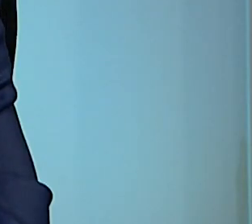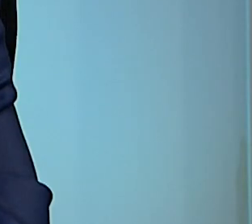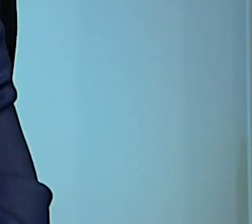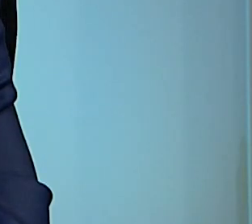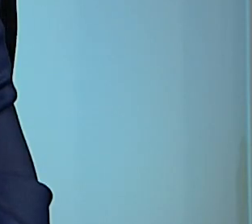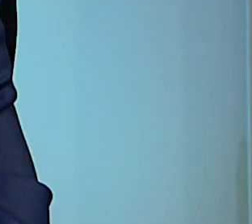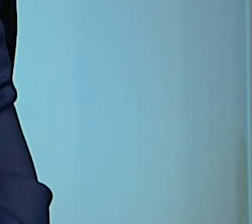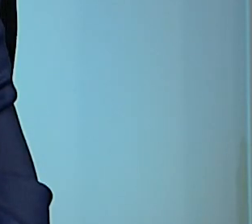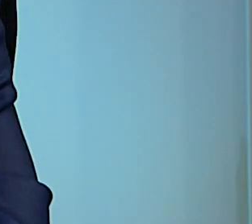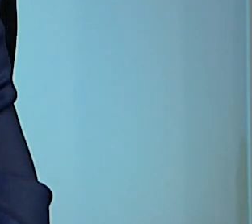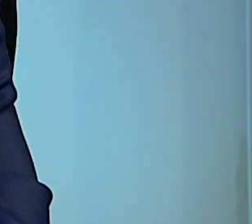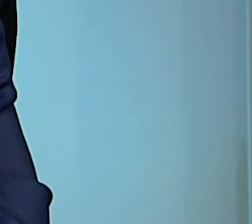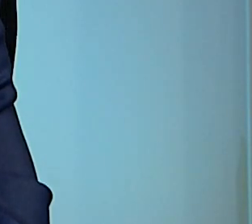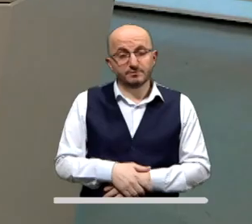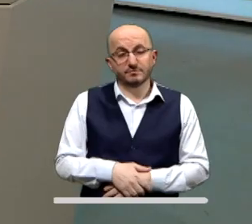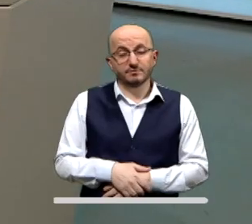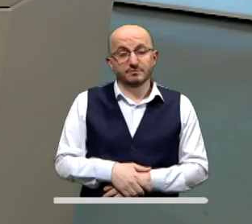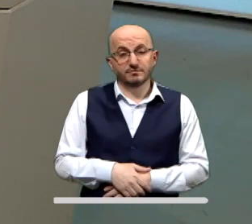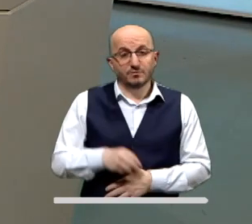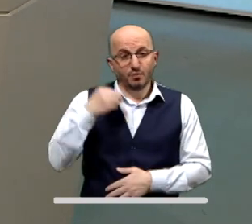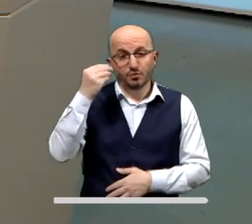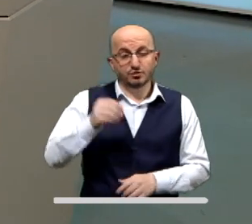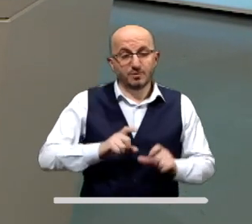Sağ olun Muzaffer Bey teşekkür ederim